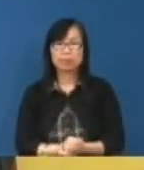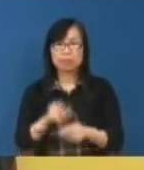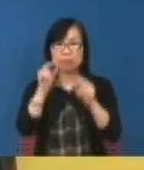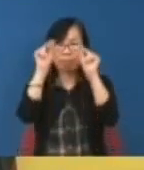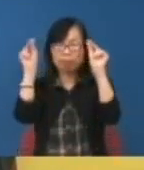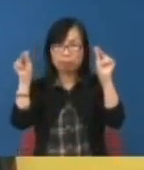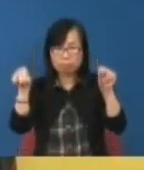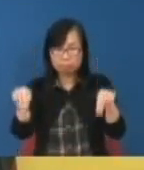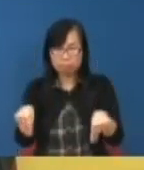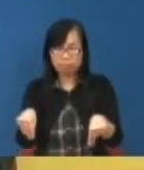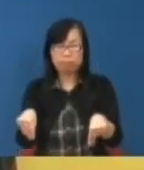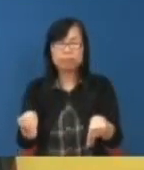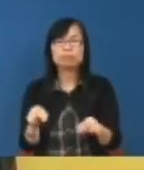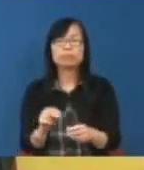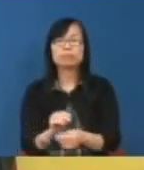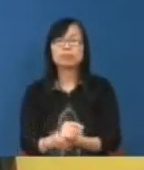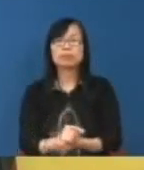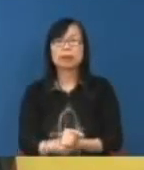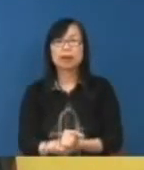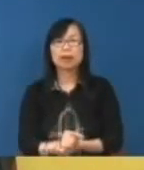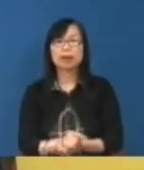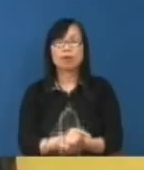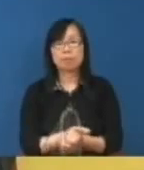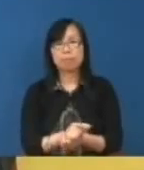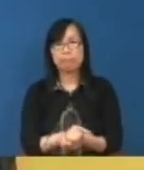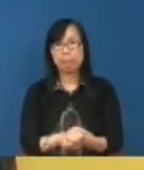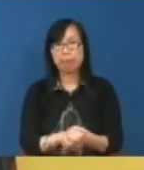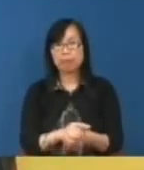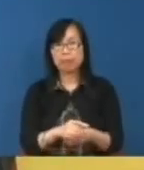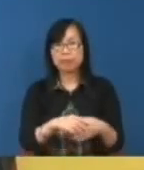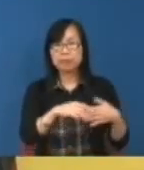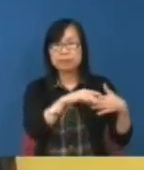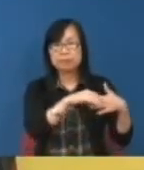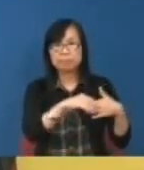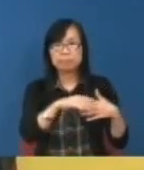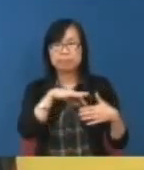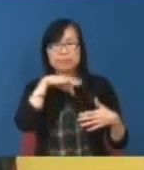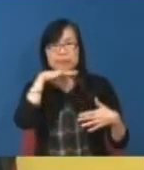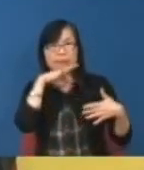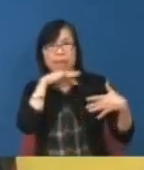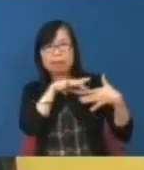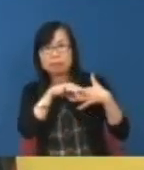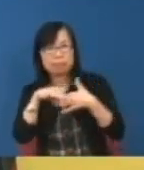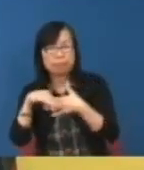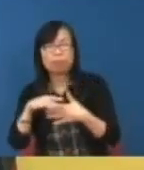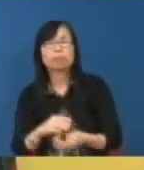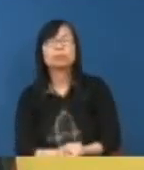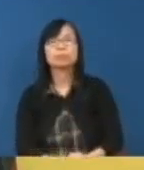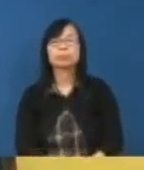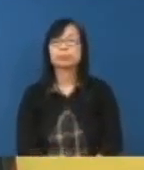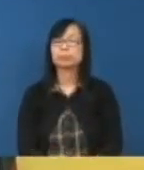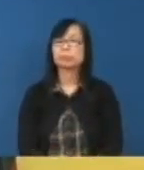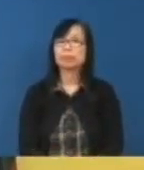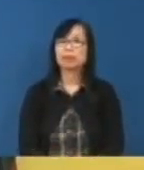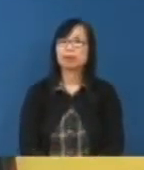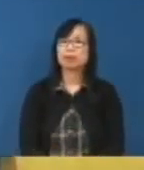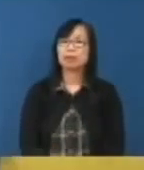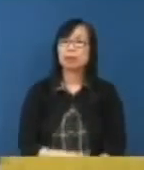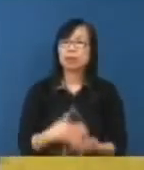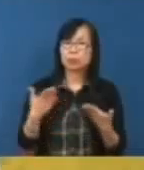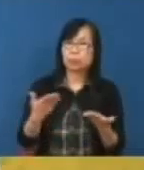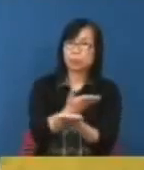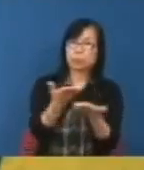咧，就算唔算係誤導咧，都係好大機會係扭曲咗㗎啦嚇咁。 扭曲同誤導都係咁衰。 而家